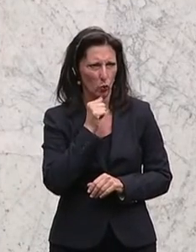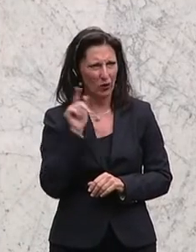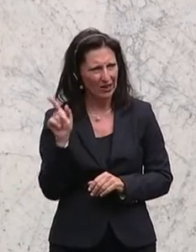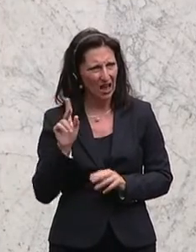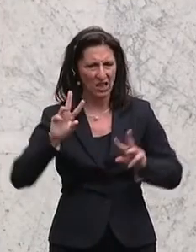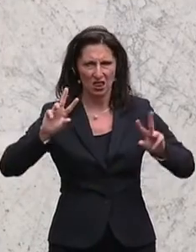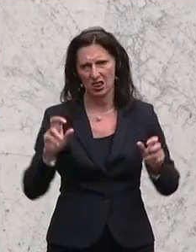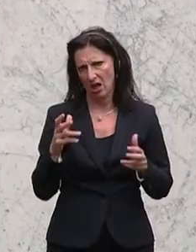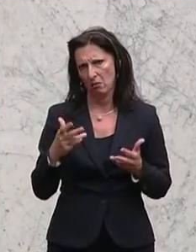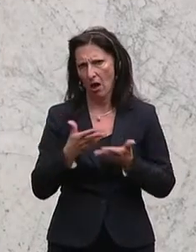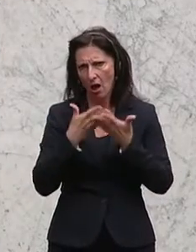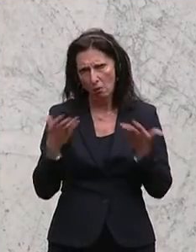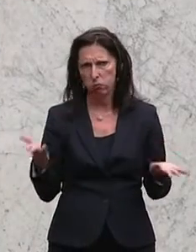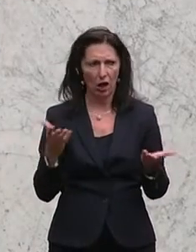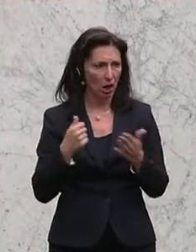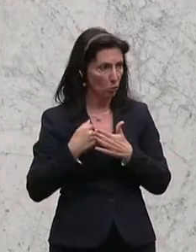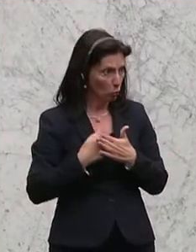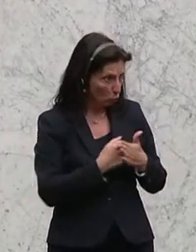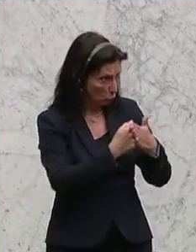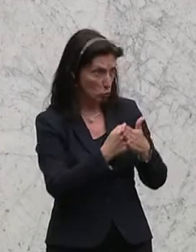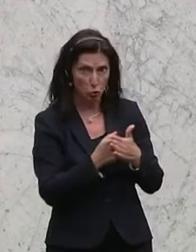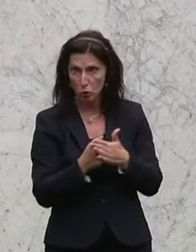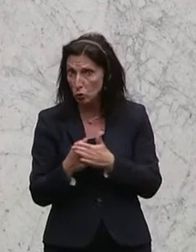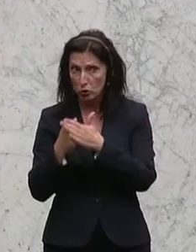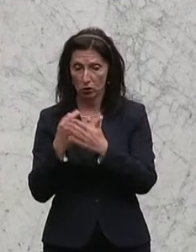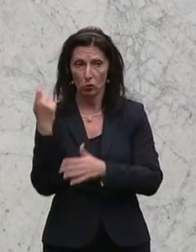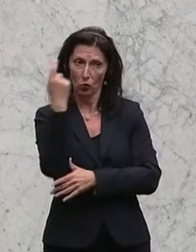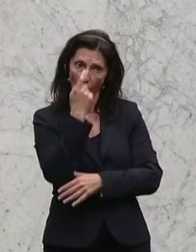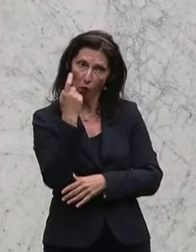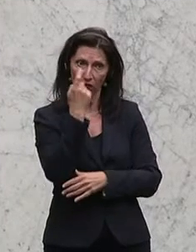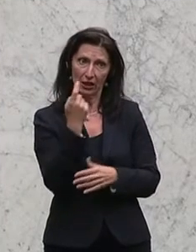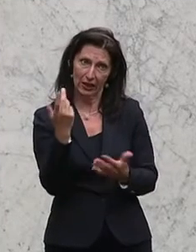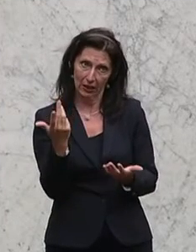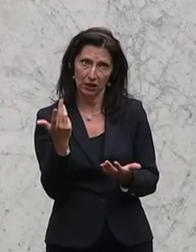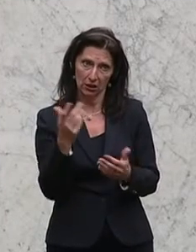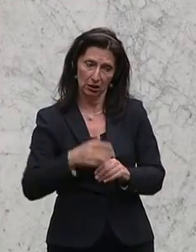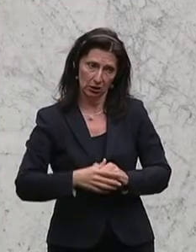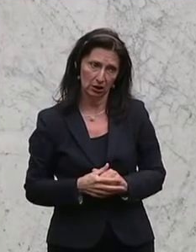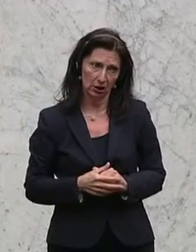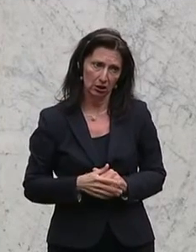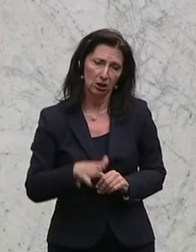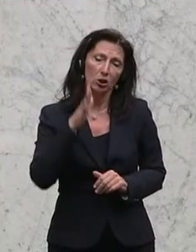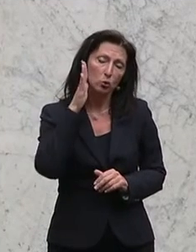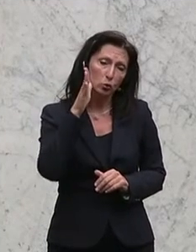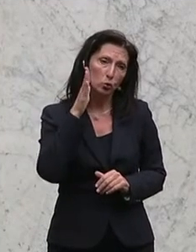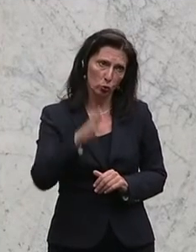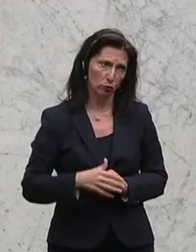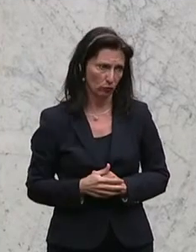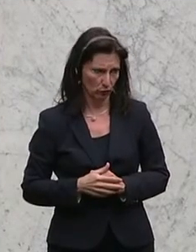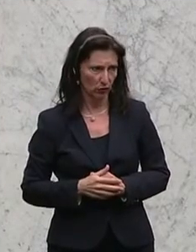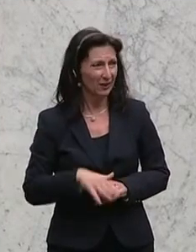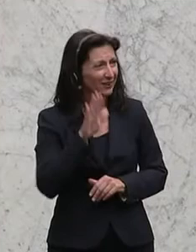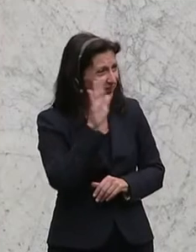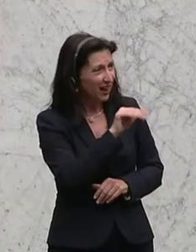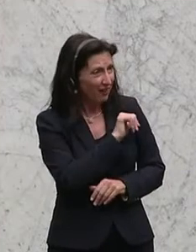dieser Hinsicht bereit, Sie dabei zu unterstützen. Und wir hoffen, dass Sie das irgendwann einmal auch Ihre eigene Forderung